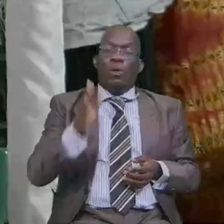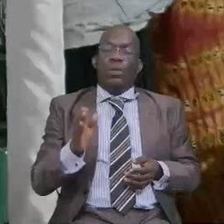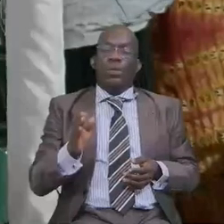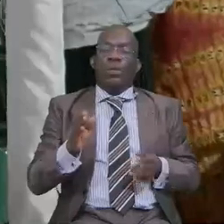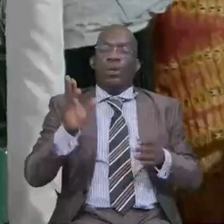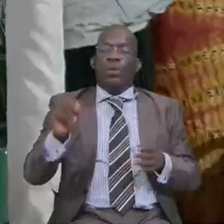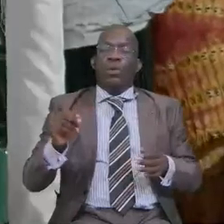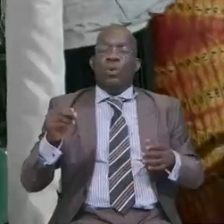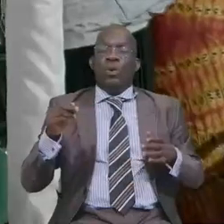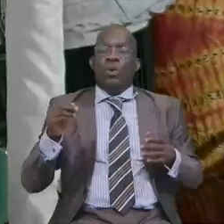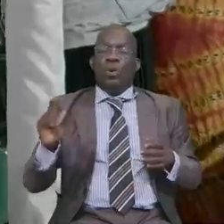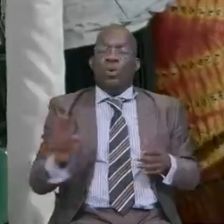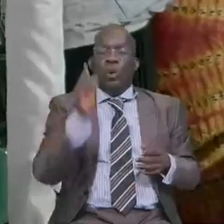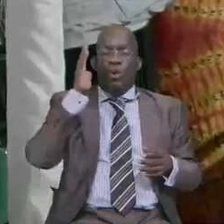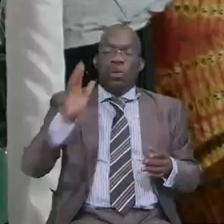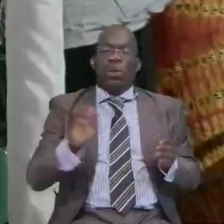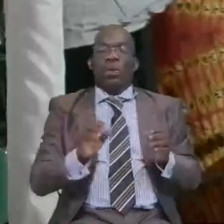Que personne ne disperse.